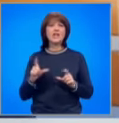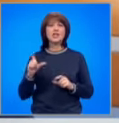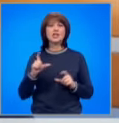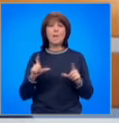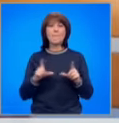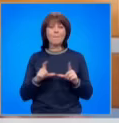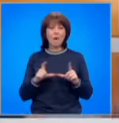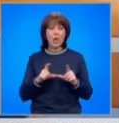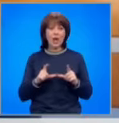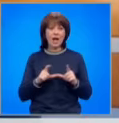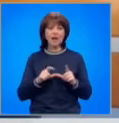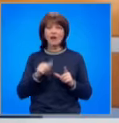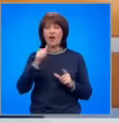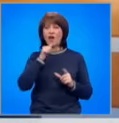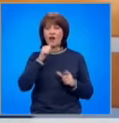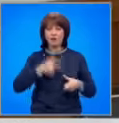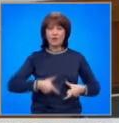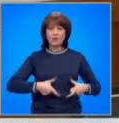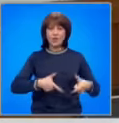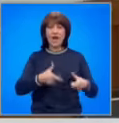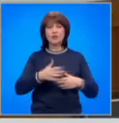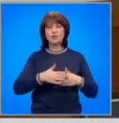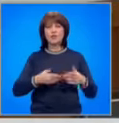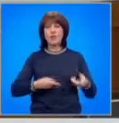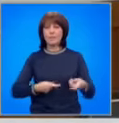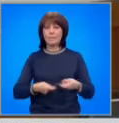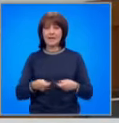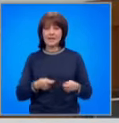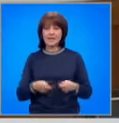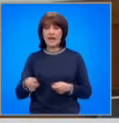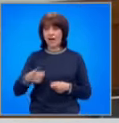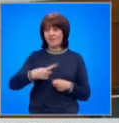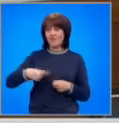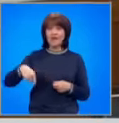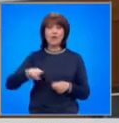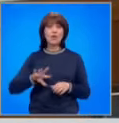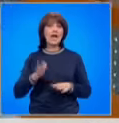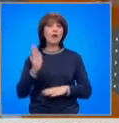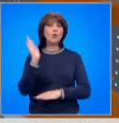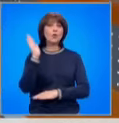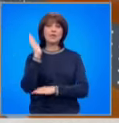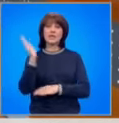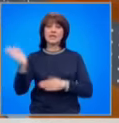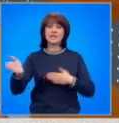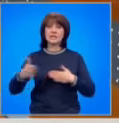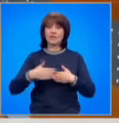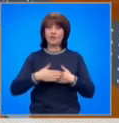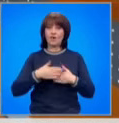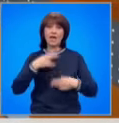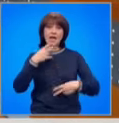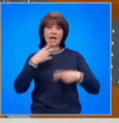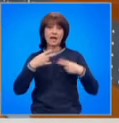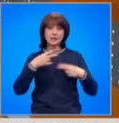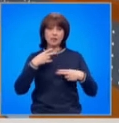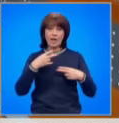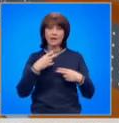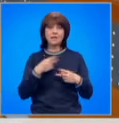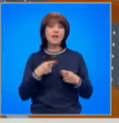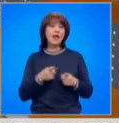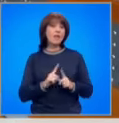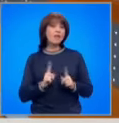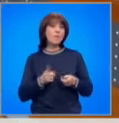цикъл, строят магазини. В района някои хотели вече са затворили ресторантите си, тъй като не могат